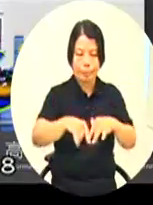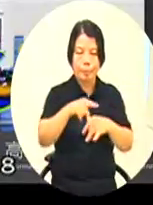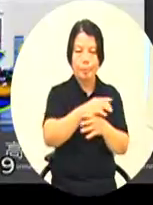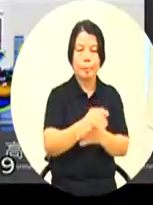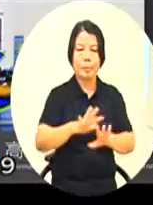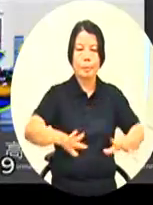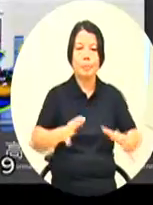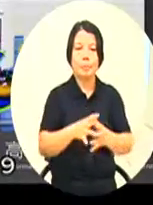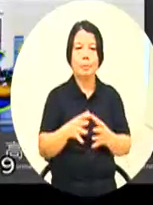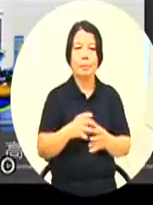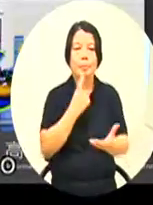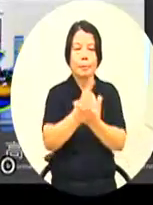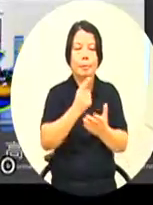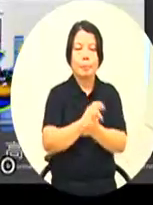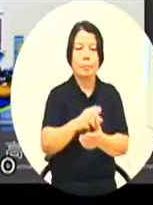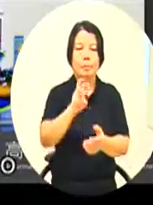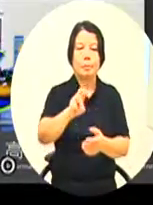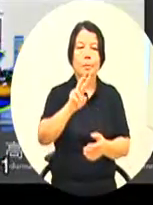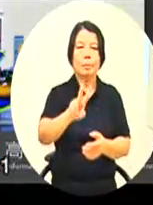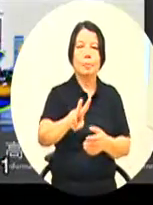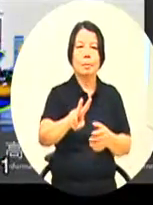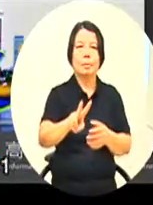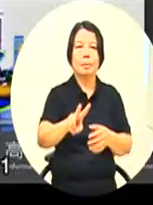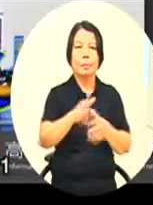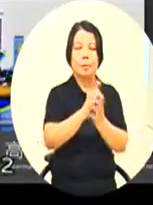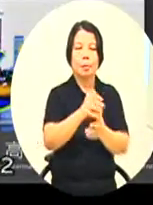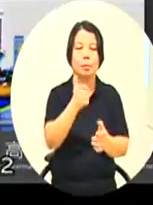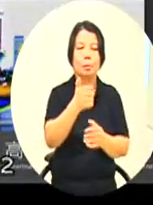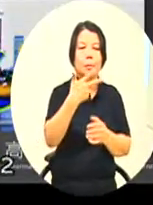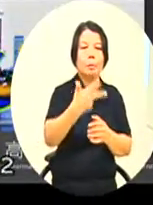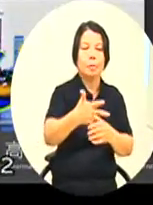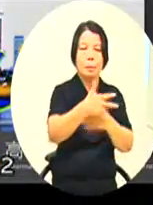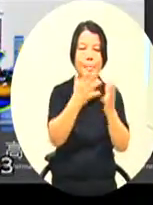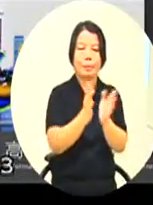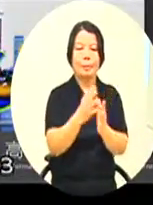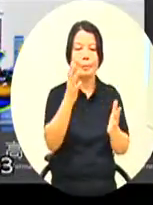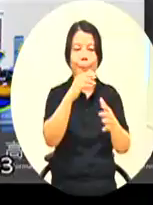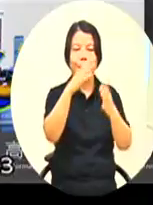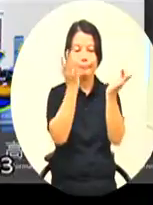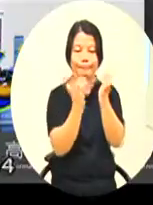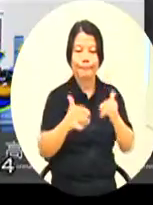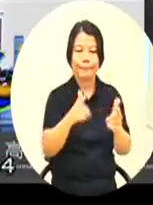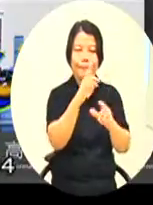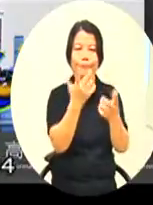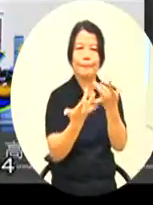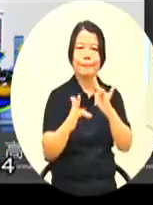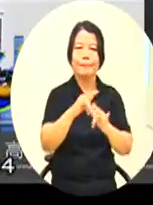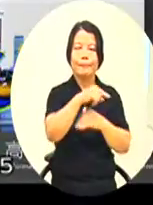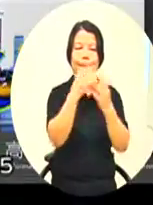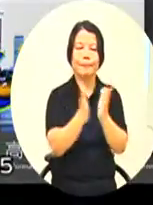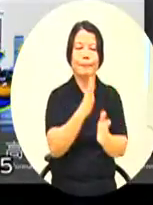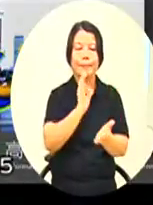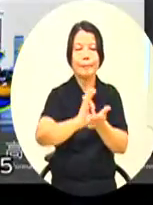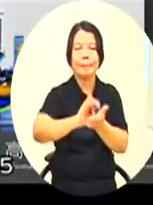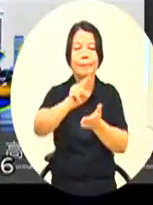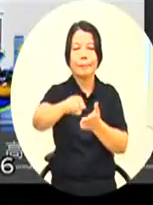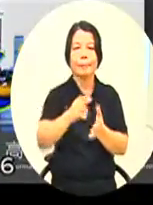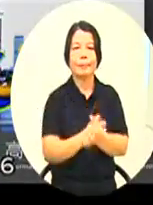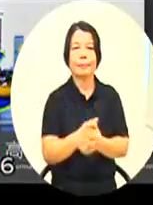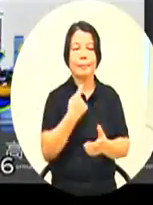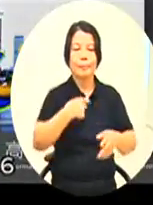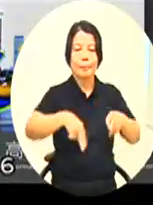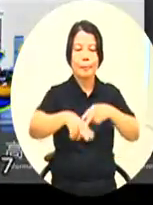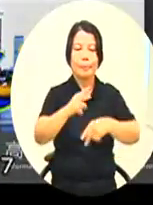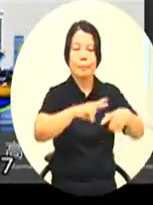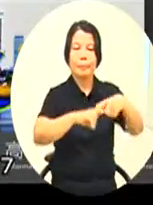有32对哈，57只的吉祥物一起来参加。这个呢是我们希望能够透过达到一个行销